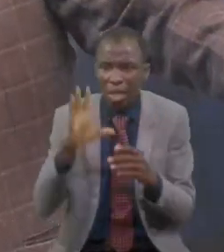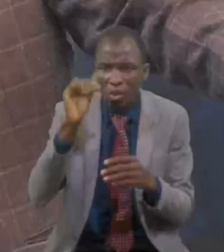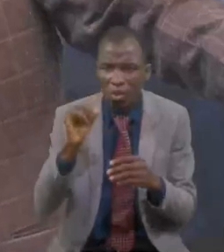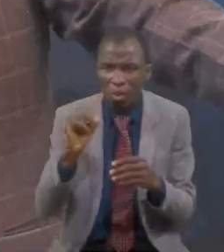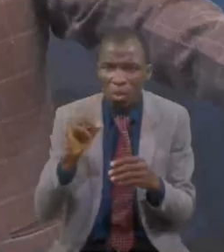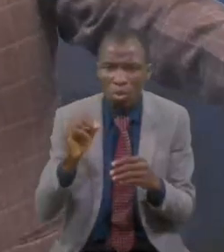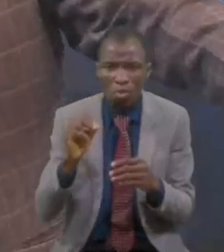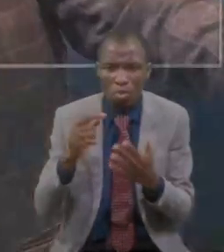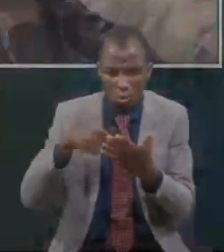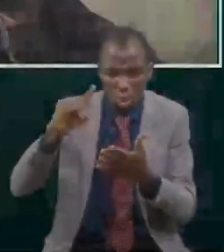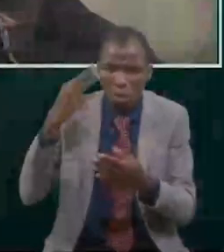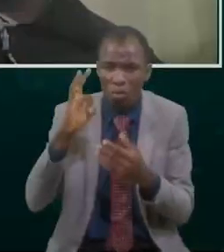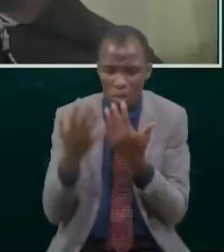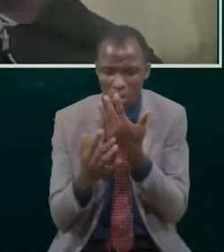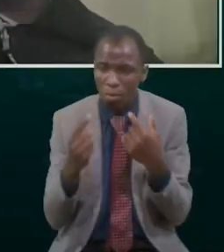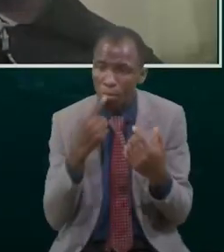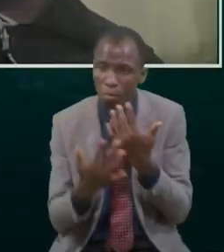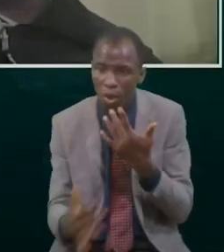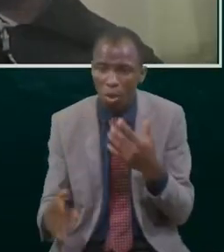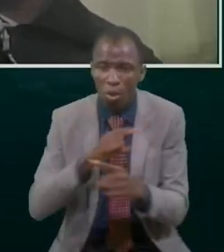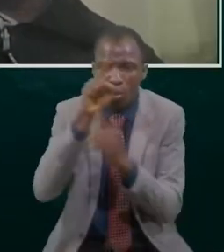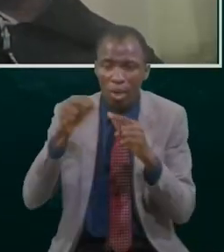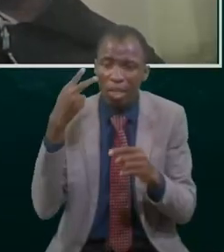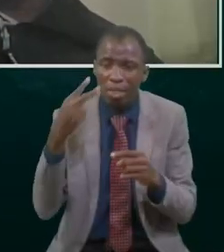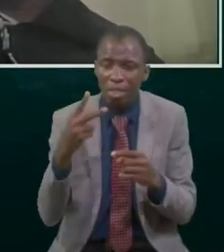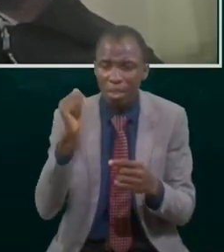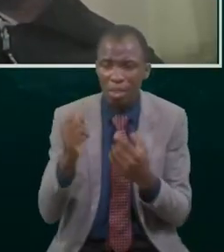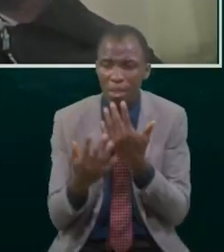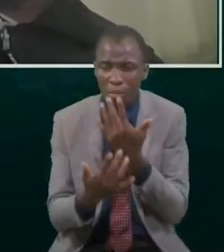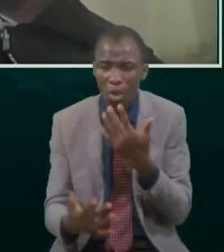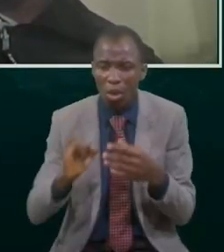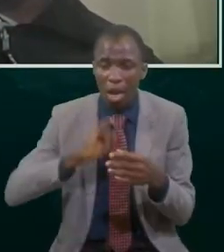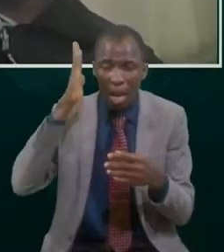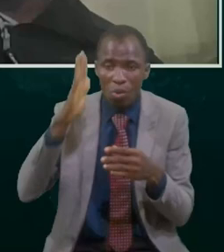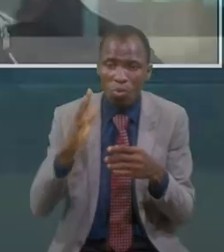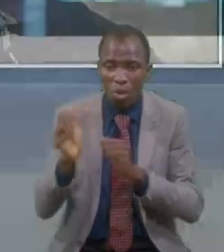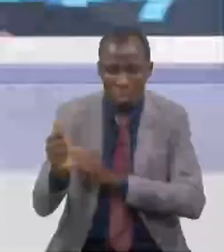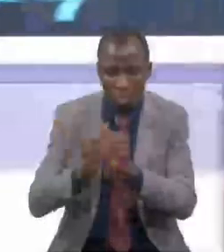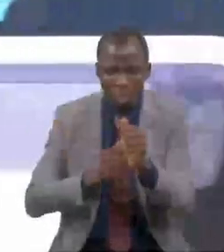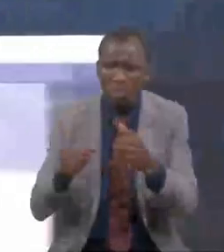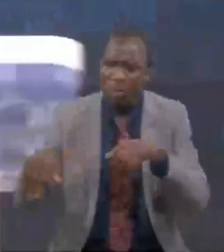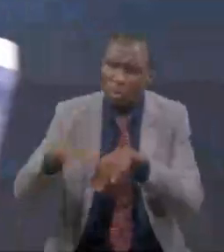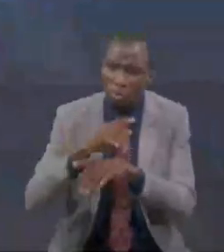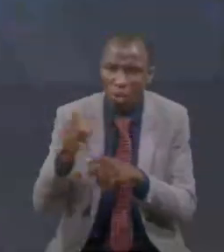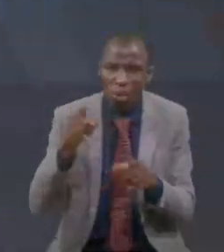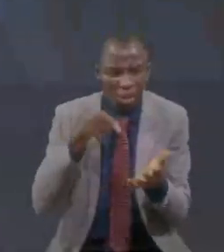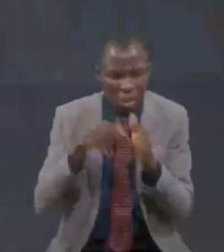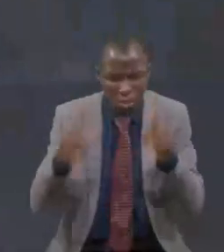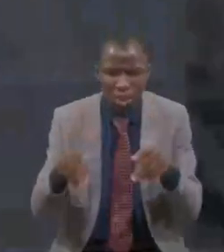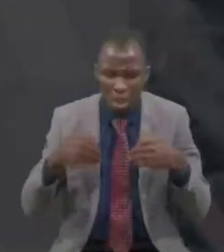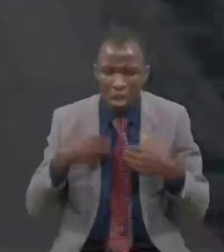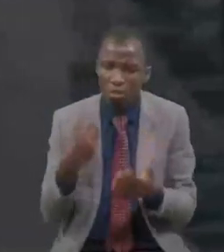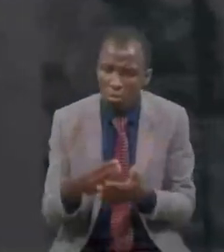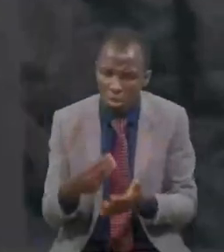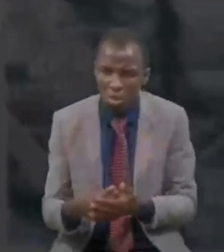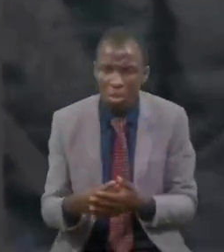rédemption pas de signne de sang ici je verrai le sang je passerez pas d sur vous et cette personne a de l'argent